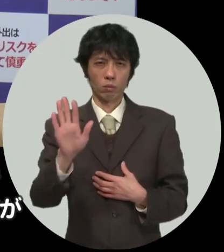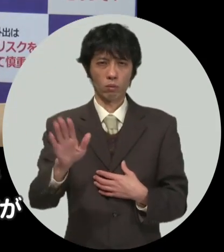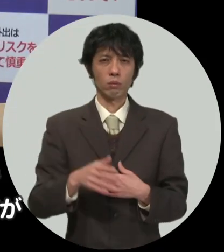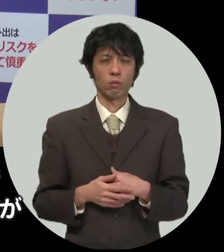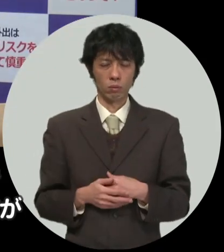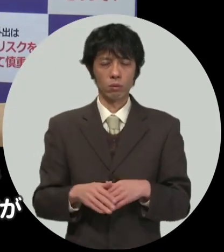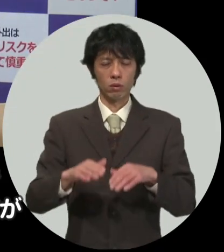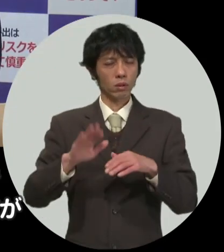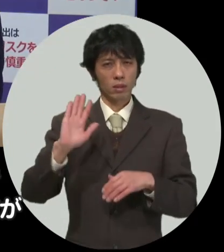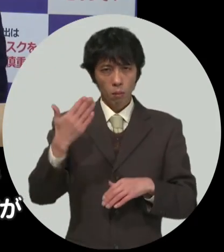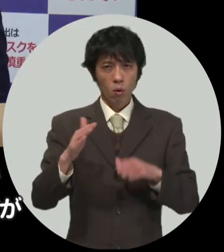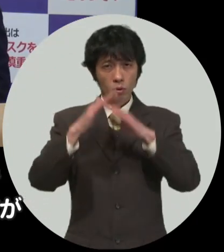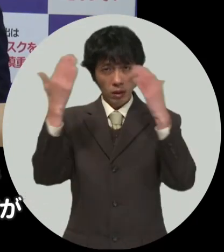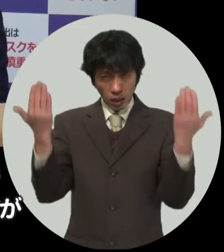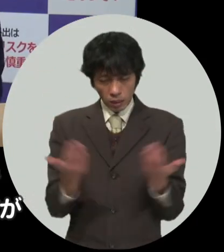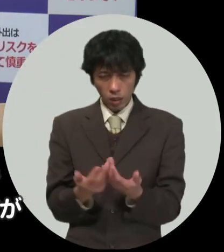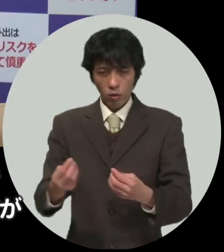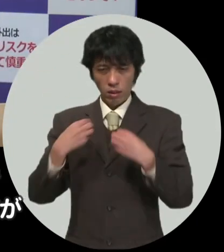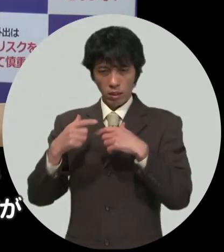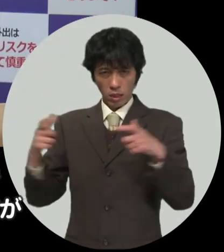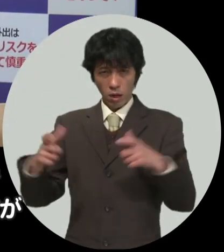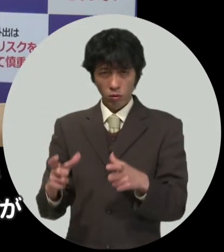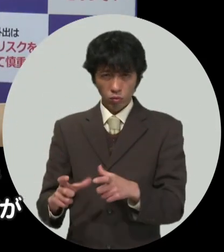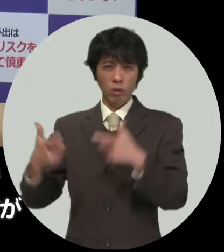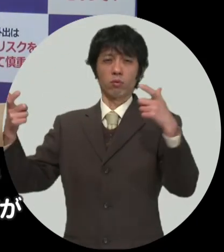ることによってどんどん減っていくことではないんですが、